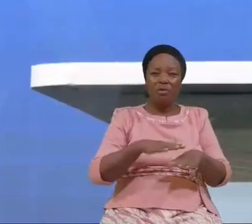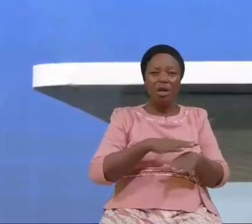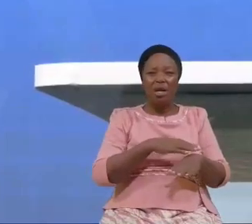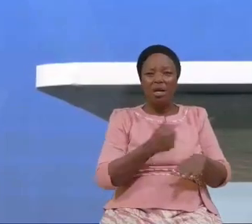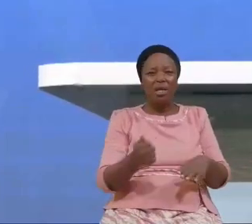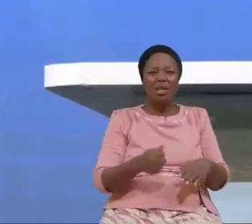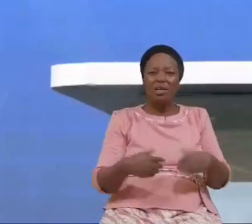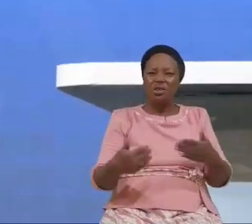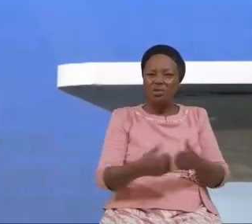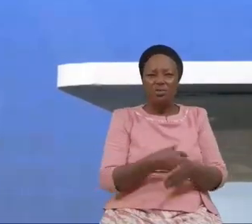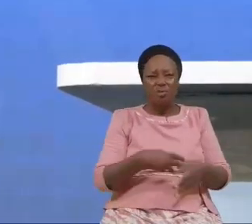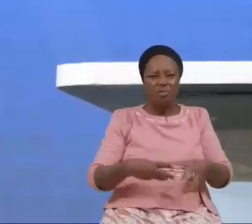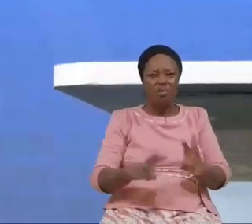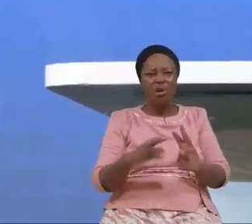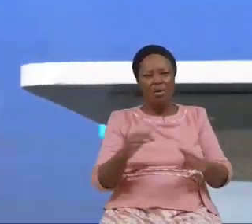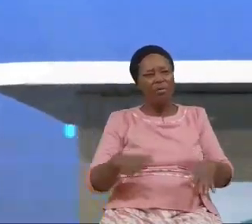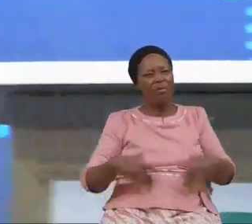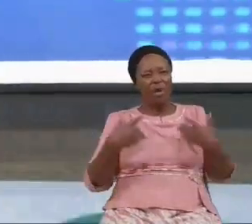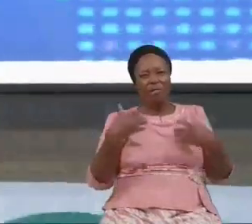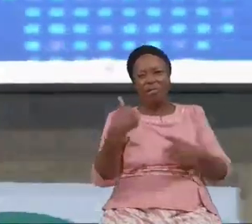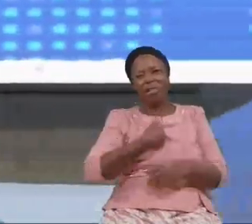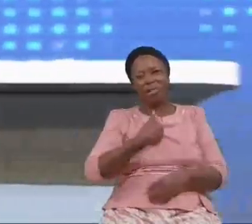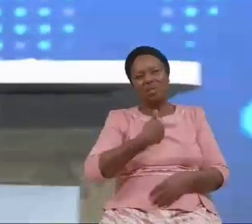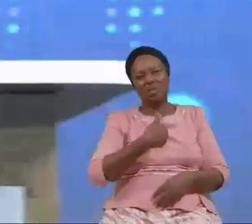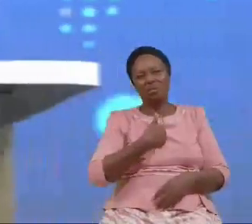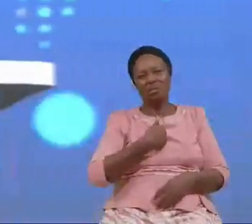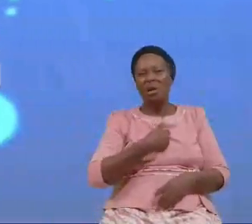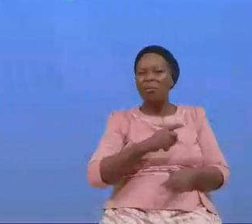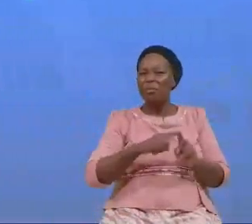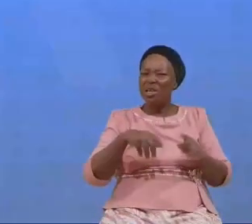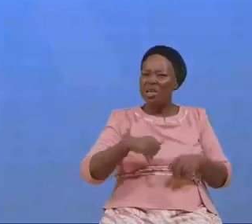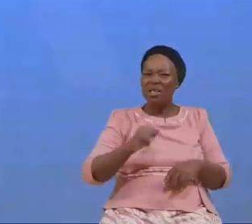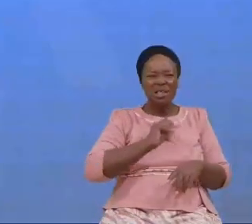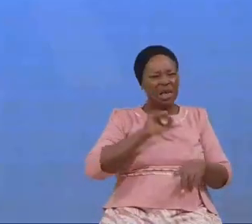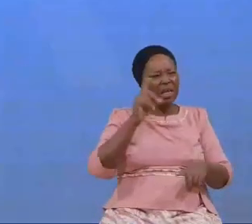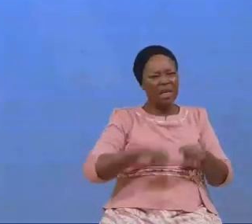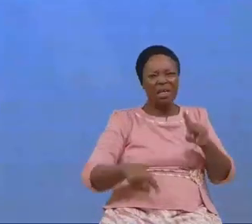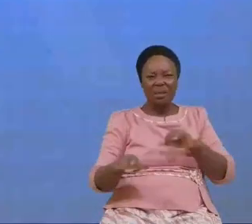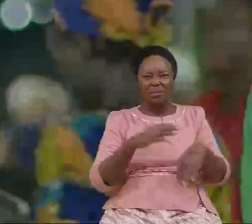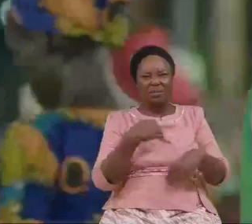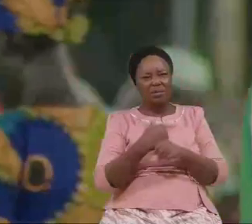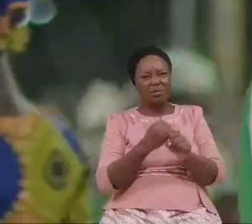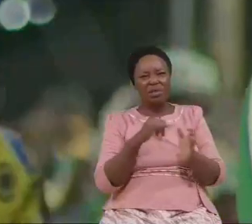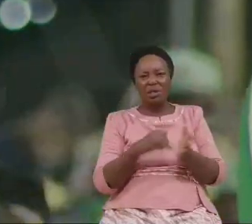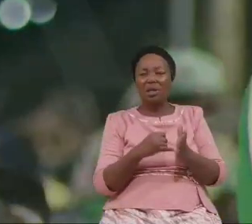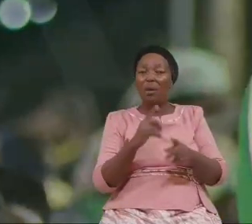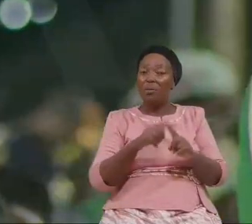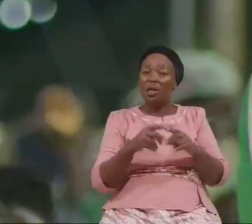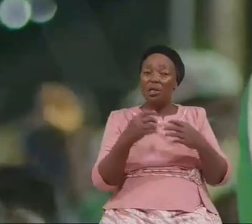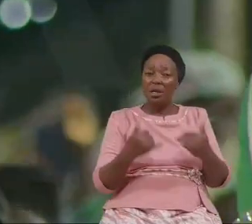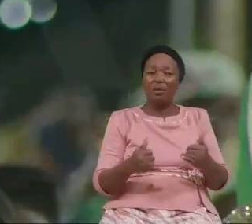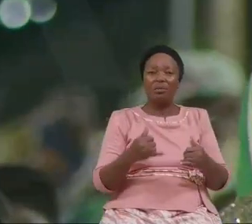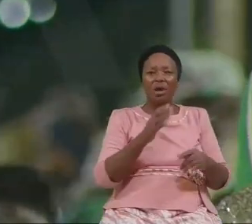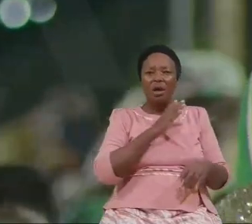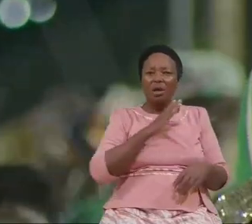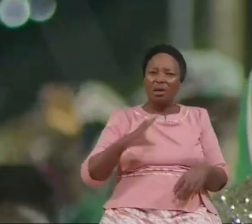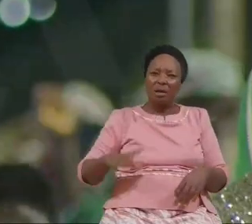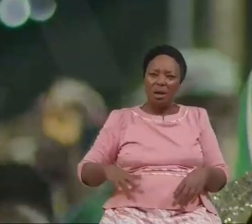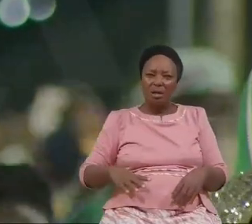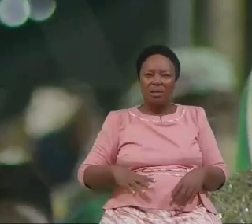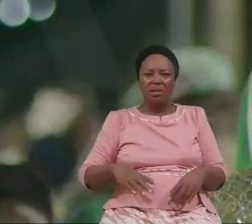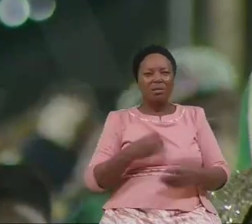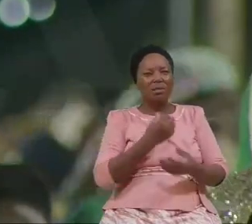par moi-même je n'ai pas pu maintenant Christ Sauveur